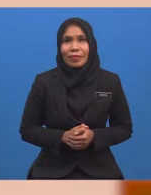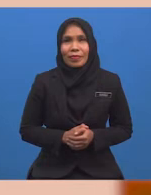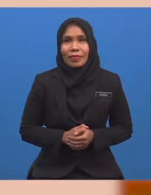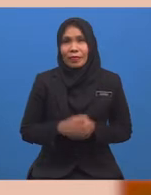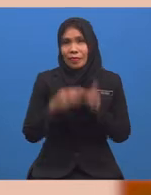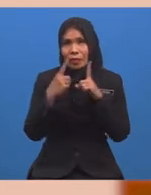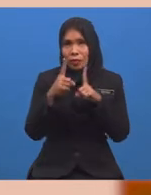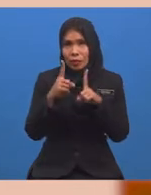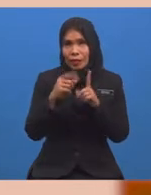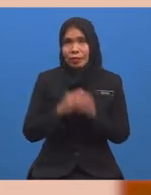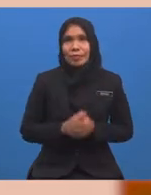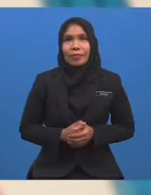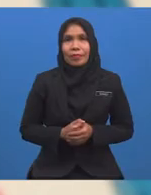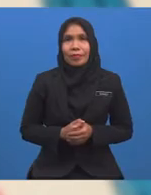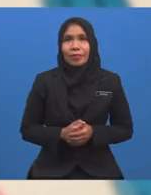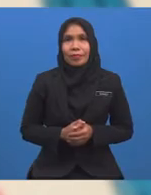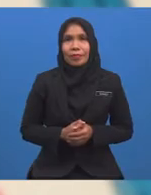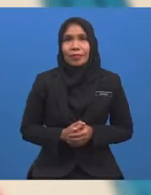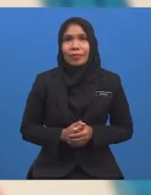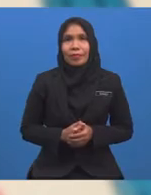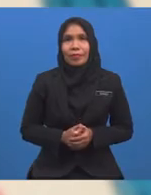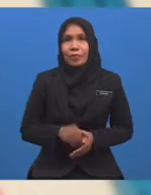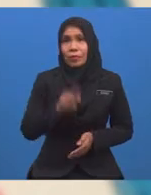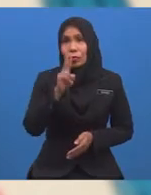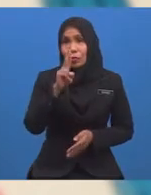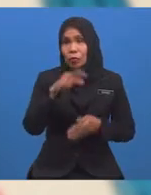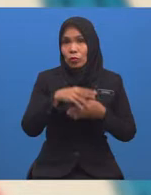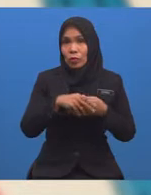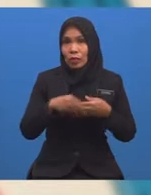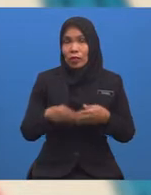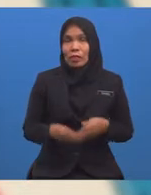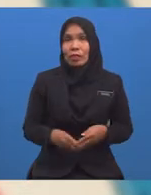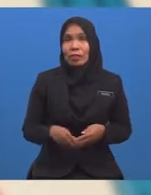jawabannya yelah during gy-80